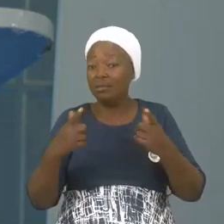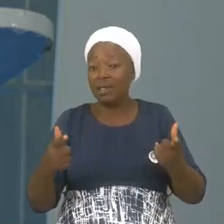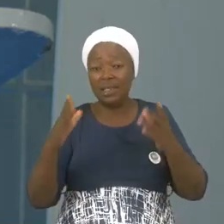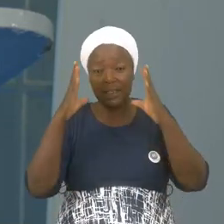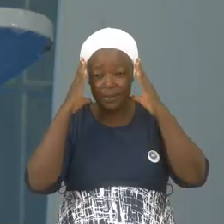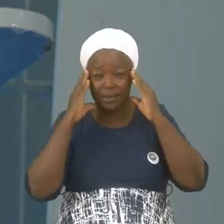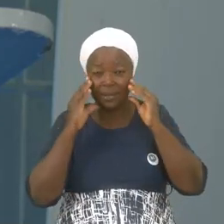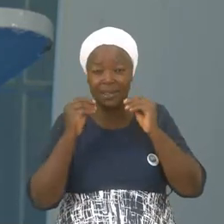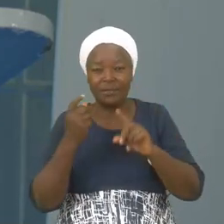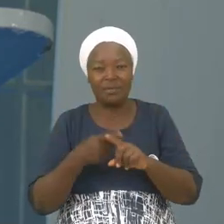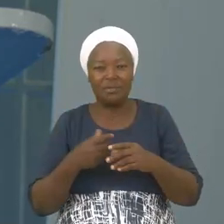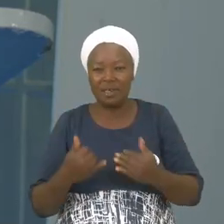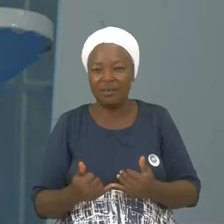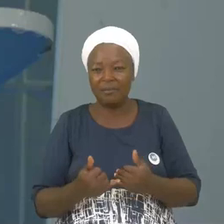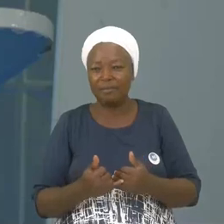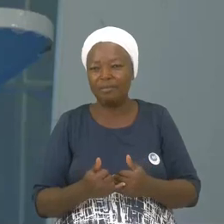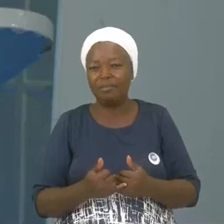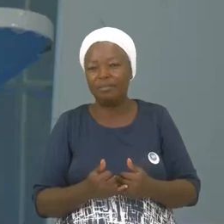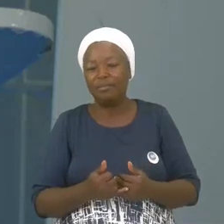Vous allez ouvrir et voir vos miracles.